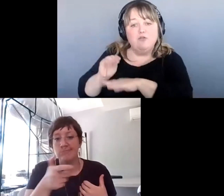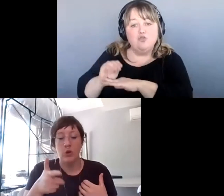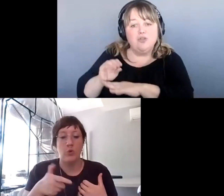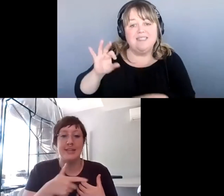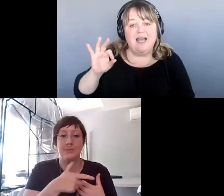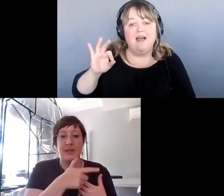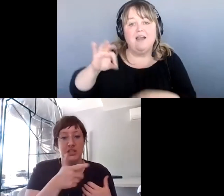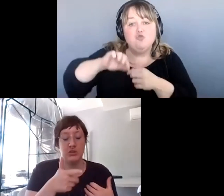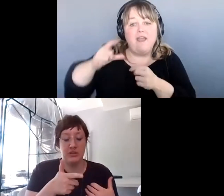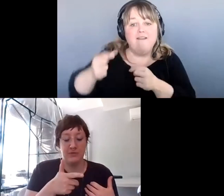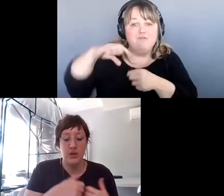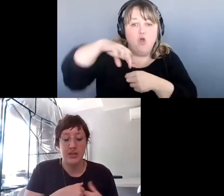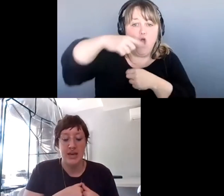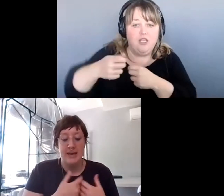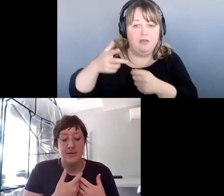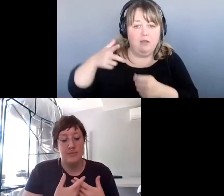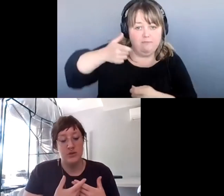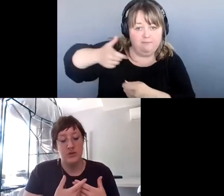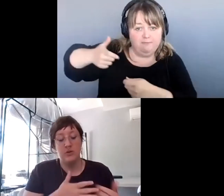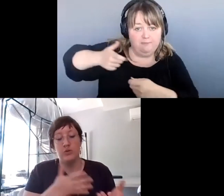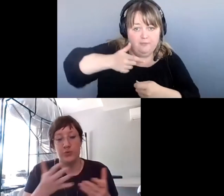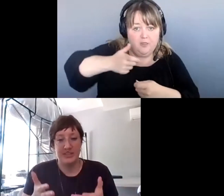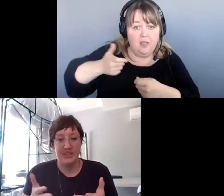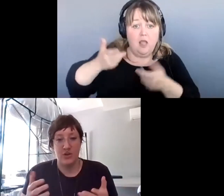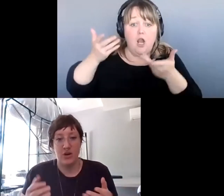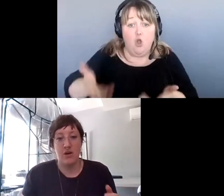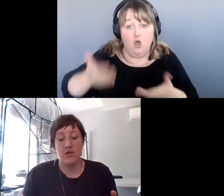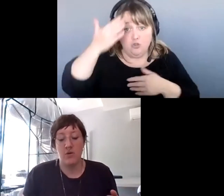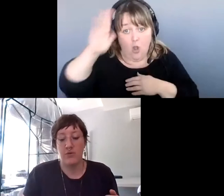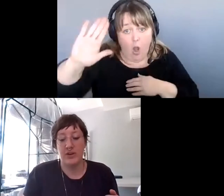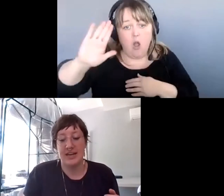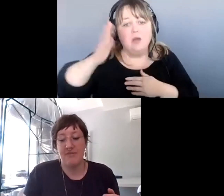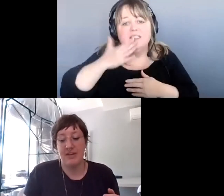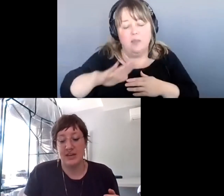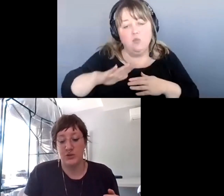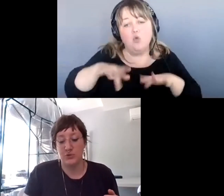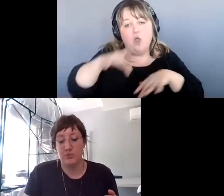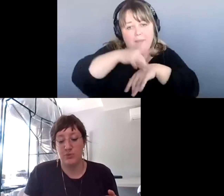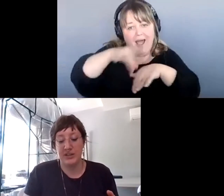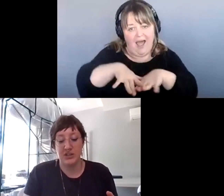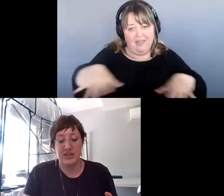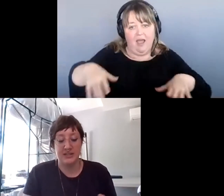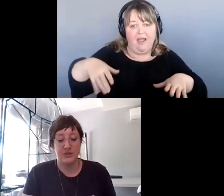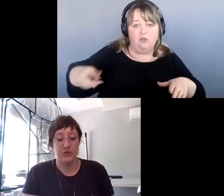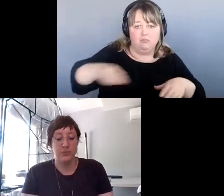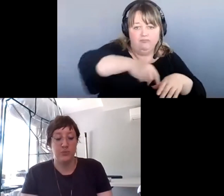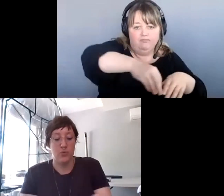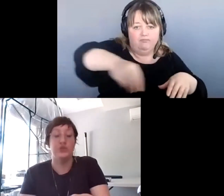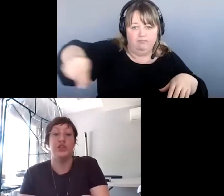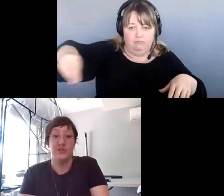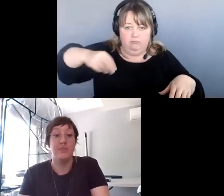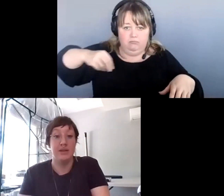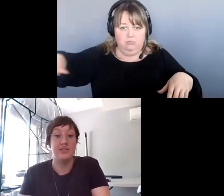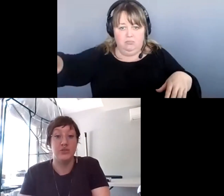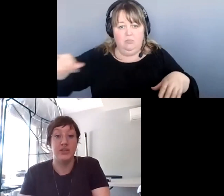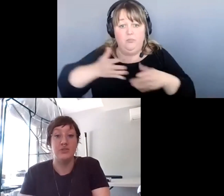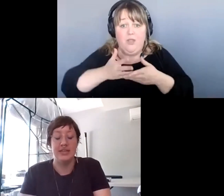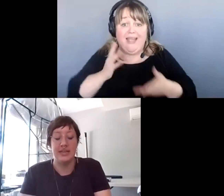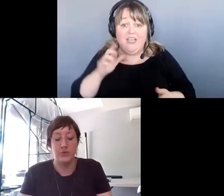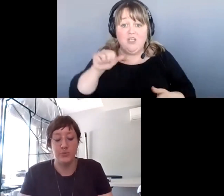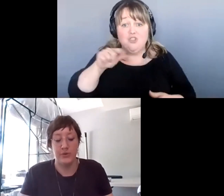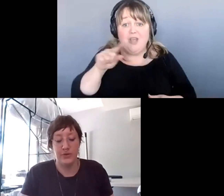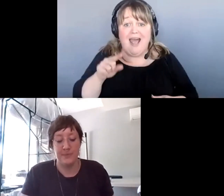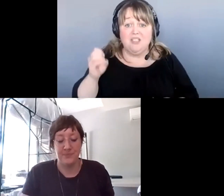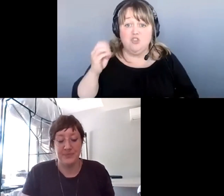foliaire, on aspergeait sur les feuilles. Mais là, une fois que c'est dehors, on va y aller avec quelque chose de plus riche en azote pour ce que je viens de mentionner,